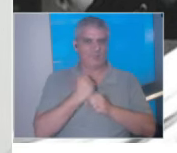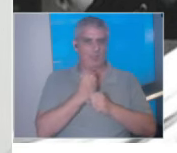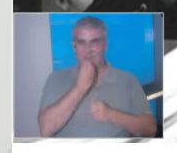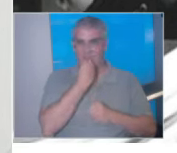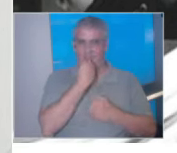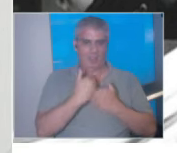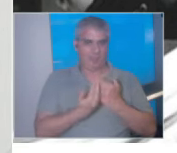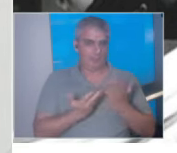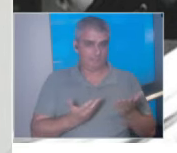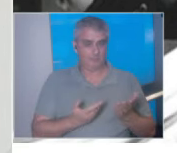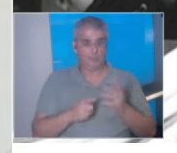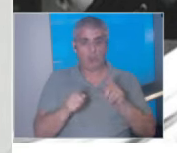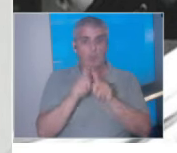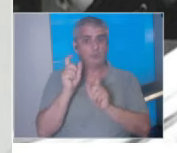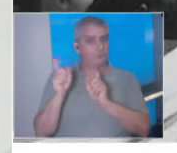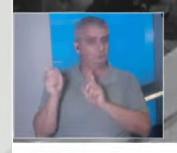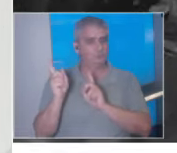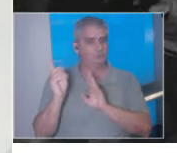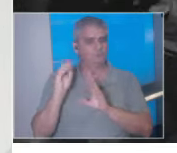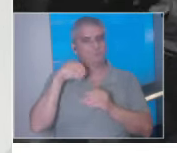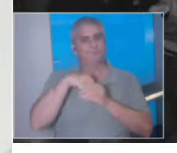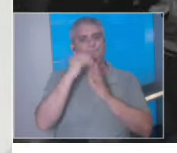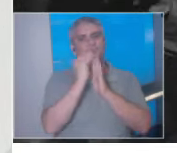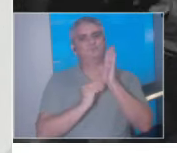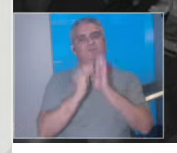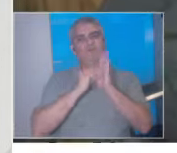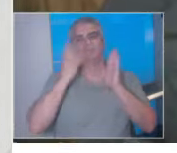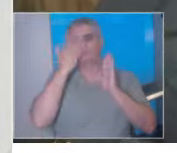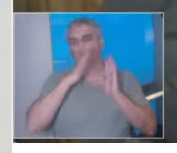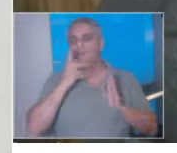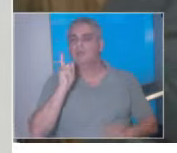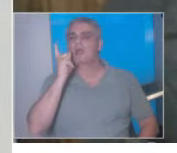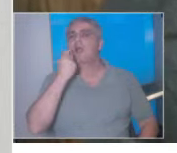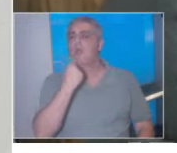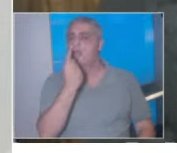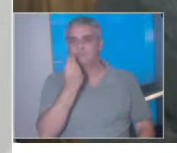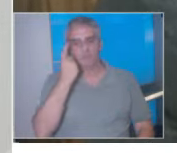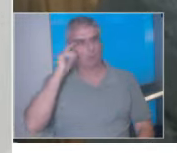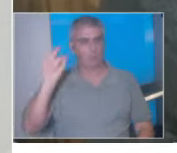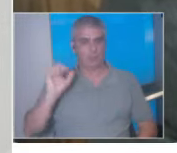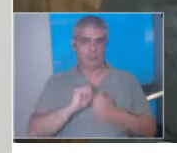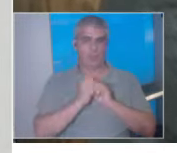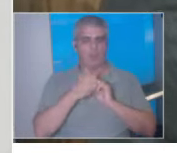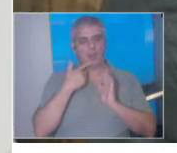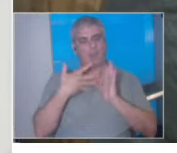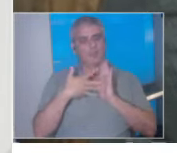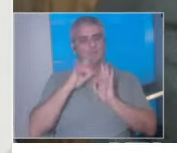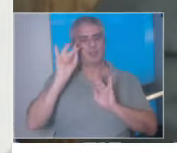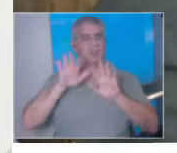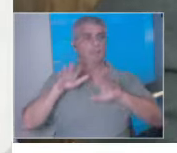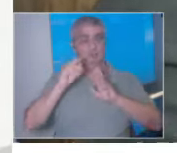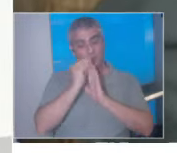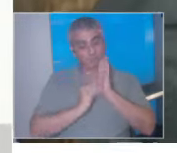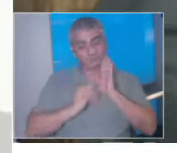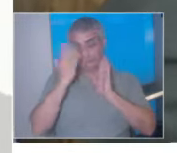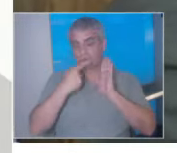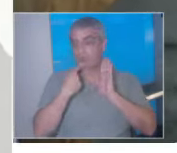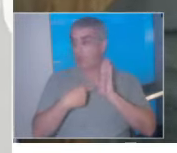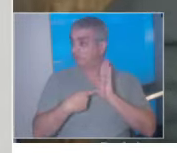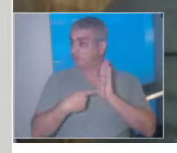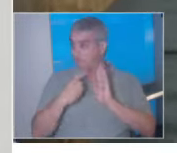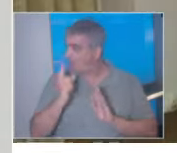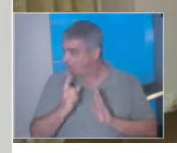הביתה. אותם אנשים שהכניס אותם לרשימות השחורות, אם רק העזו לומר את דעתם או לבקר את הממשל. רשימות שחורות שאומר,